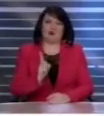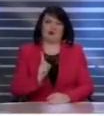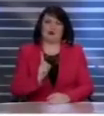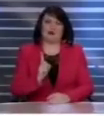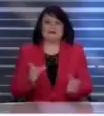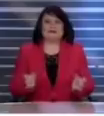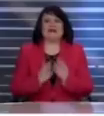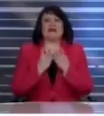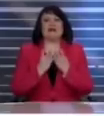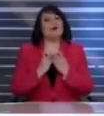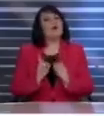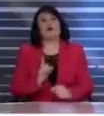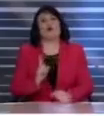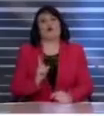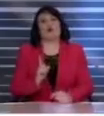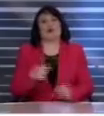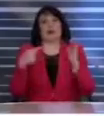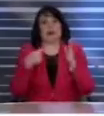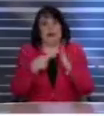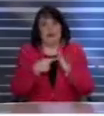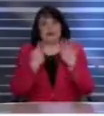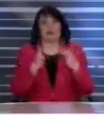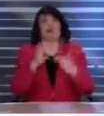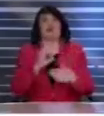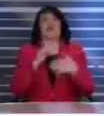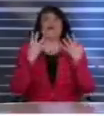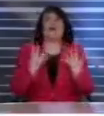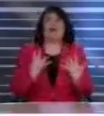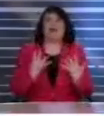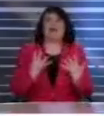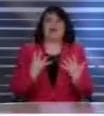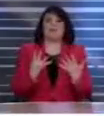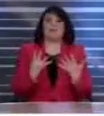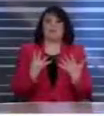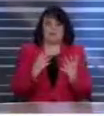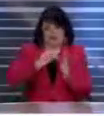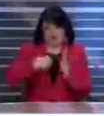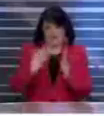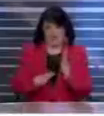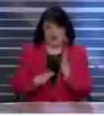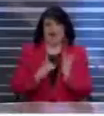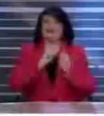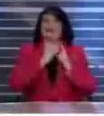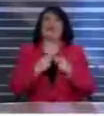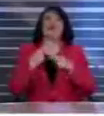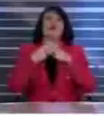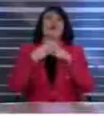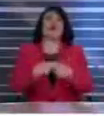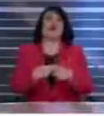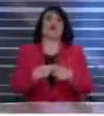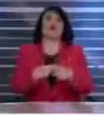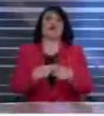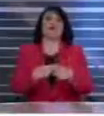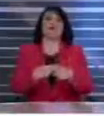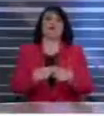είναι τυχαίο άλλωστε ότι ήδη από το 1959, δύο μόλις χρόνια μετά την υπογραφή της συνθήκης της Ρώμης, η Ελλάδα